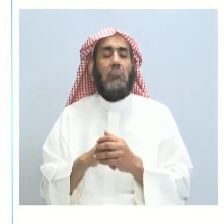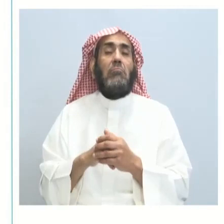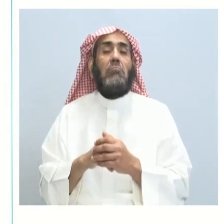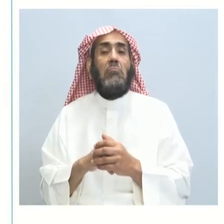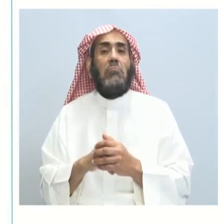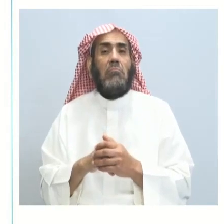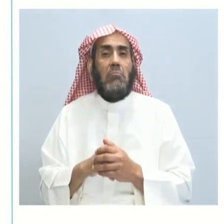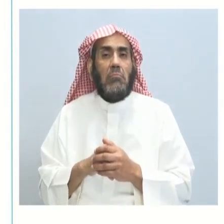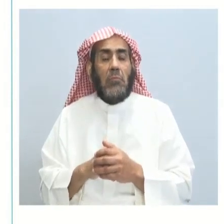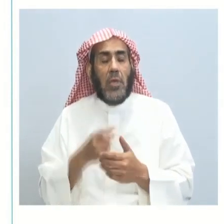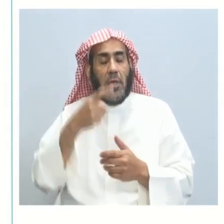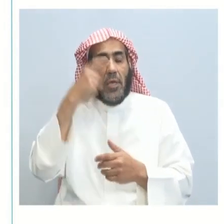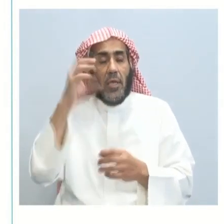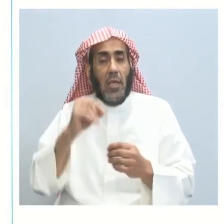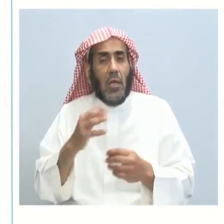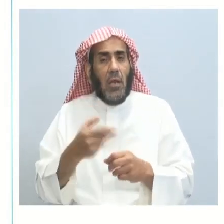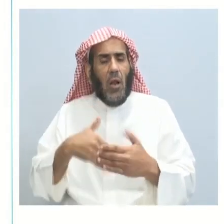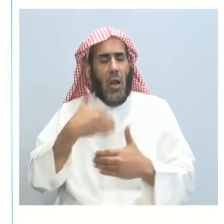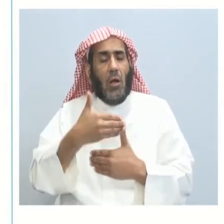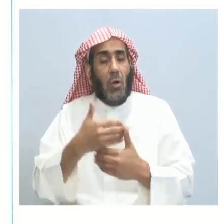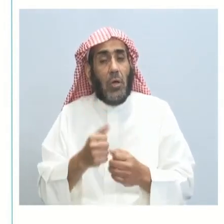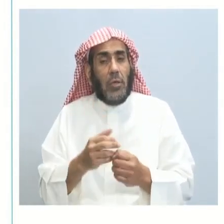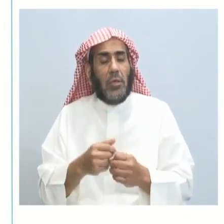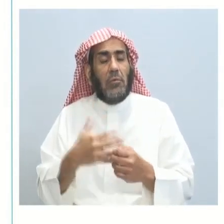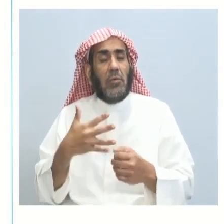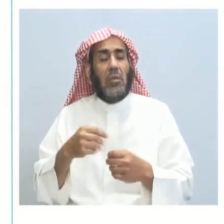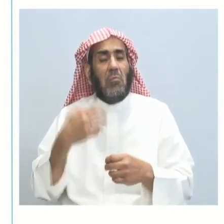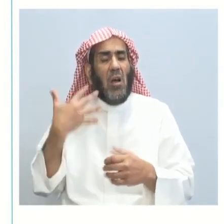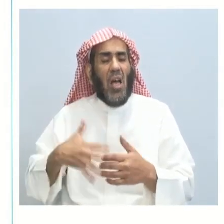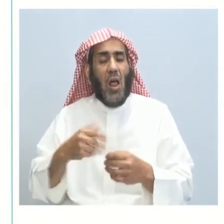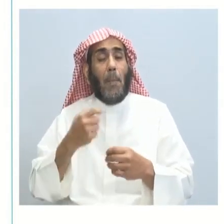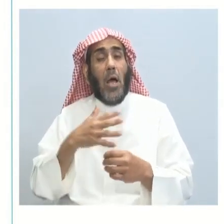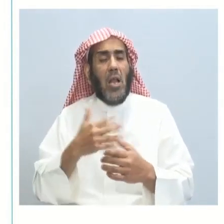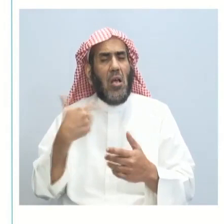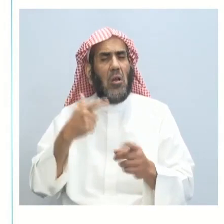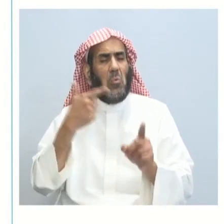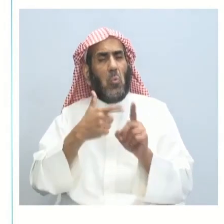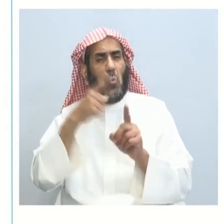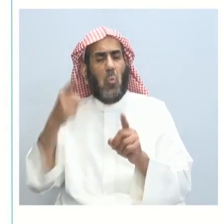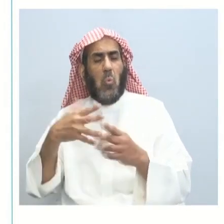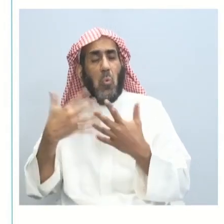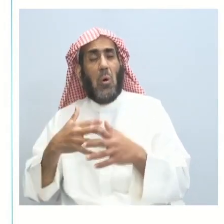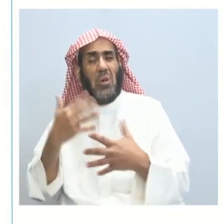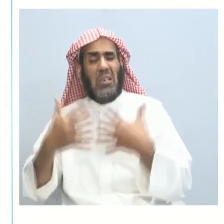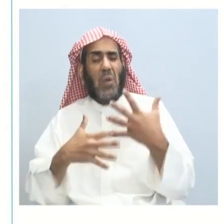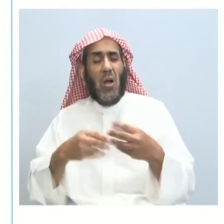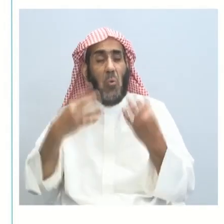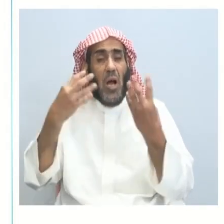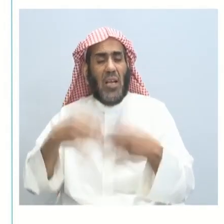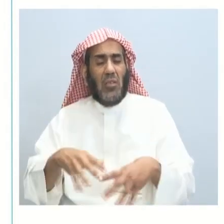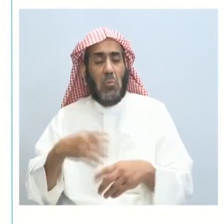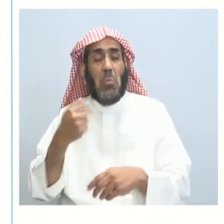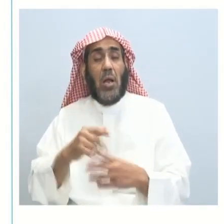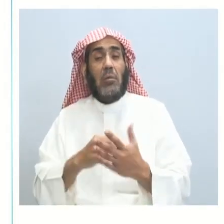اضافيه اذا عواقب قد يكون خساره ماليه خساره السمعه قد يكون ارباك وهدر